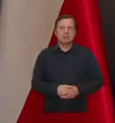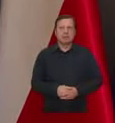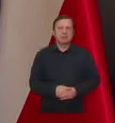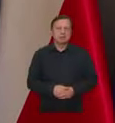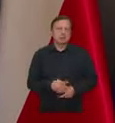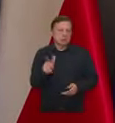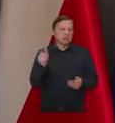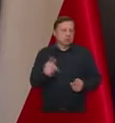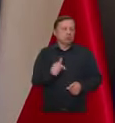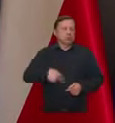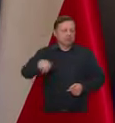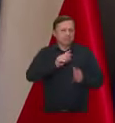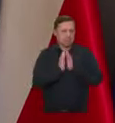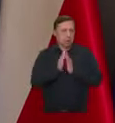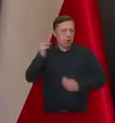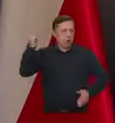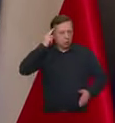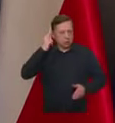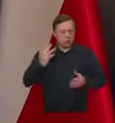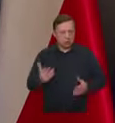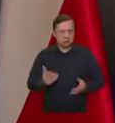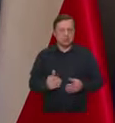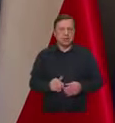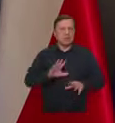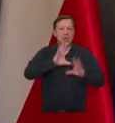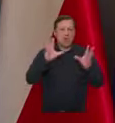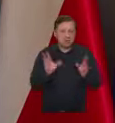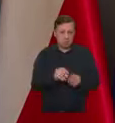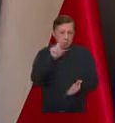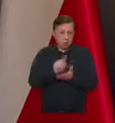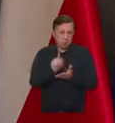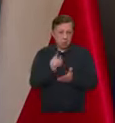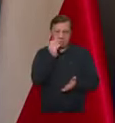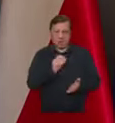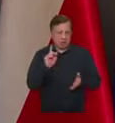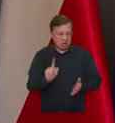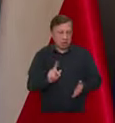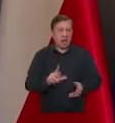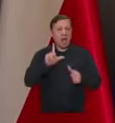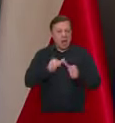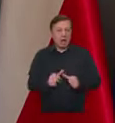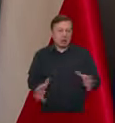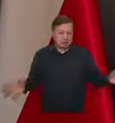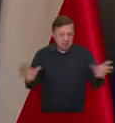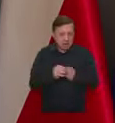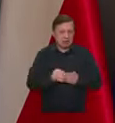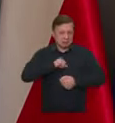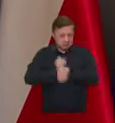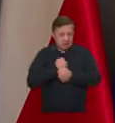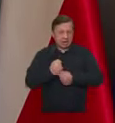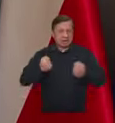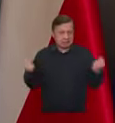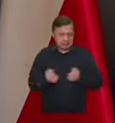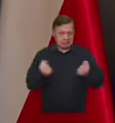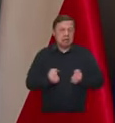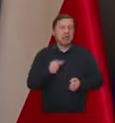pewną wyrozumiałość. Nie zawsze wszystko udaje się najlepiej, ale przy wspólnej pracy i wspólnym wysiłku na